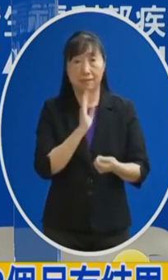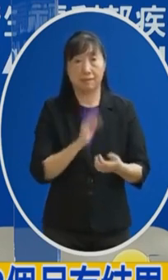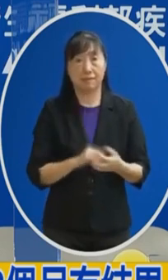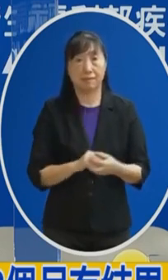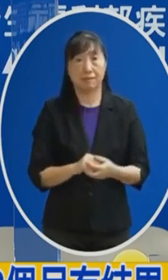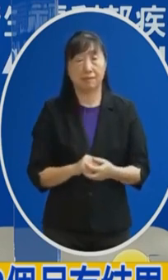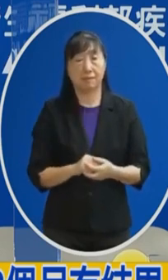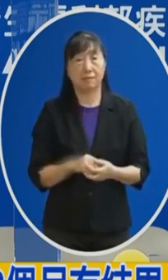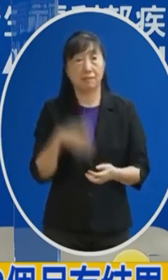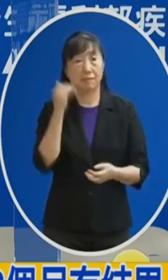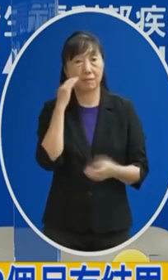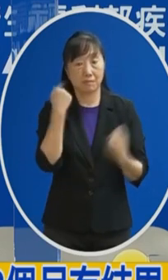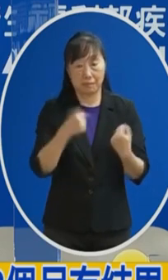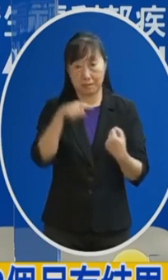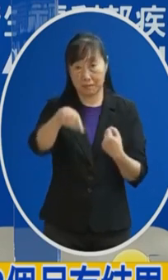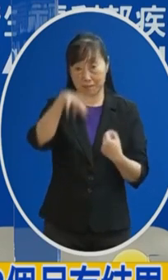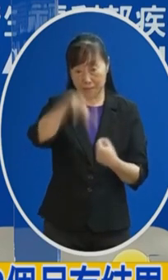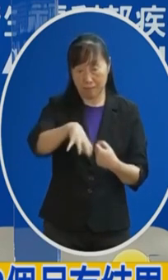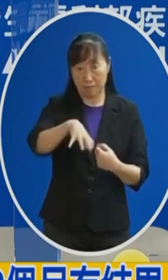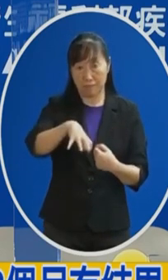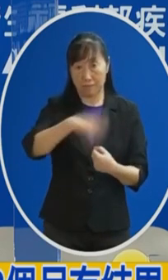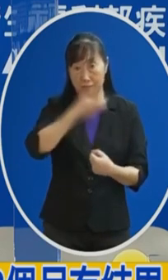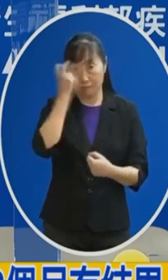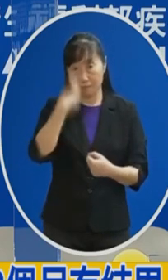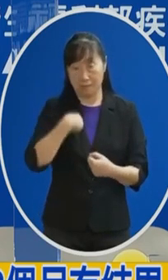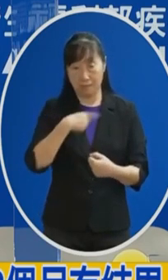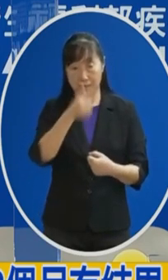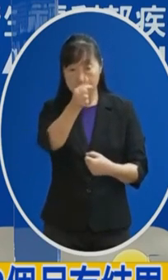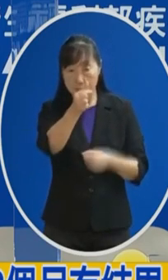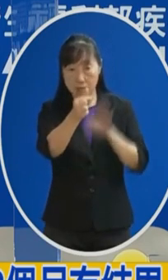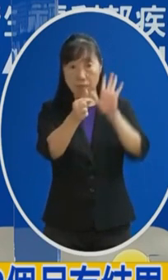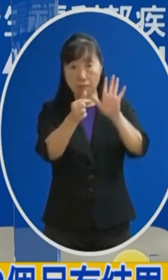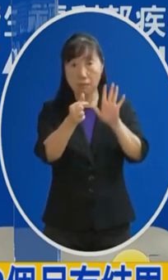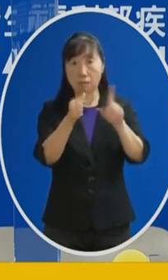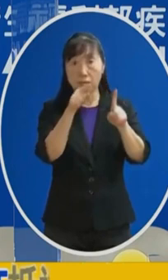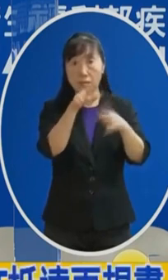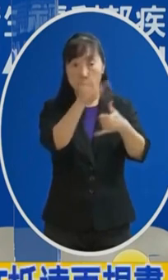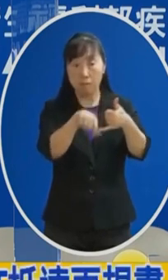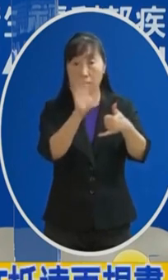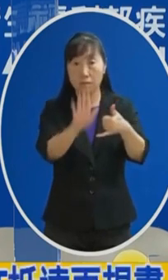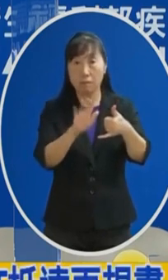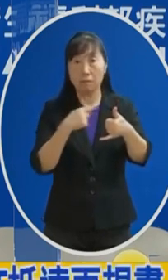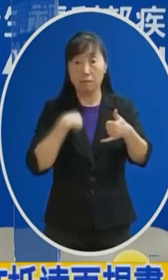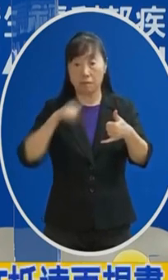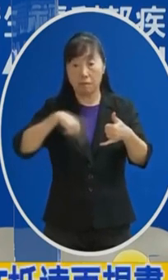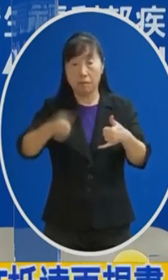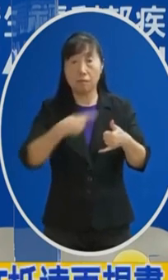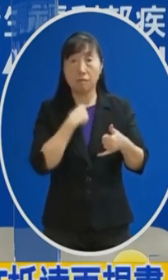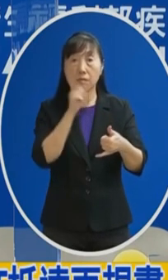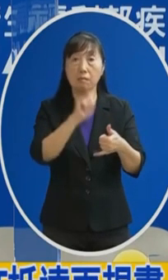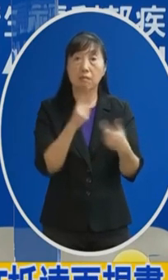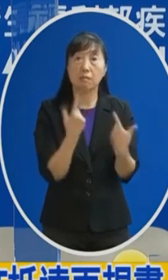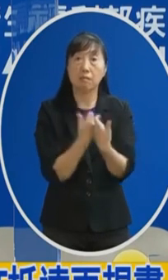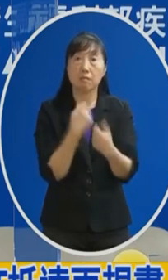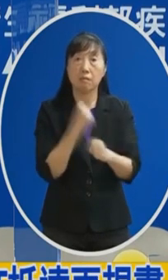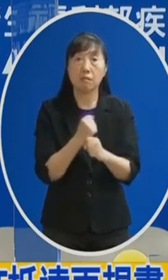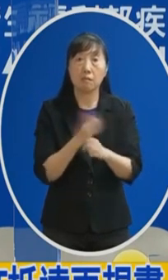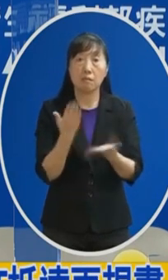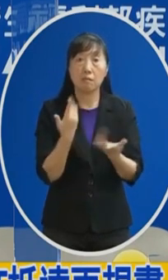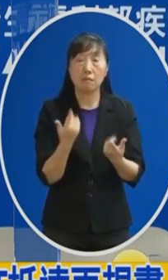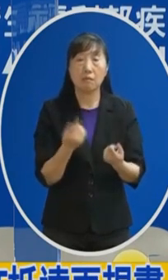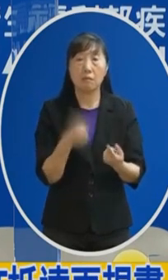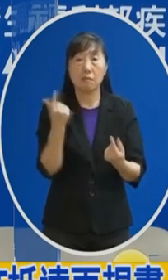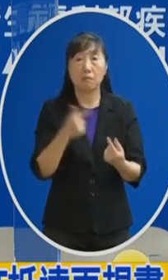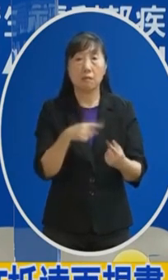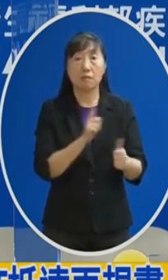果万一你在这个场所里面发现确诊者之后，你后续处理的机制，包括他留置的独立空